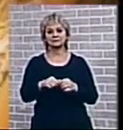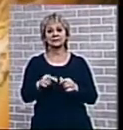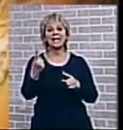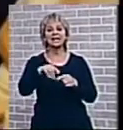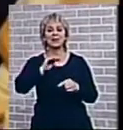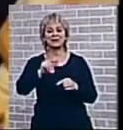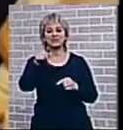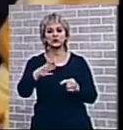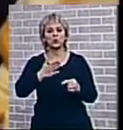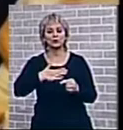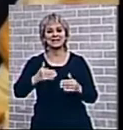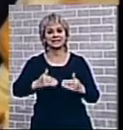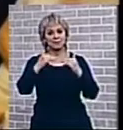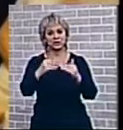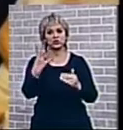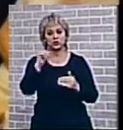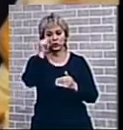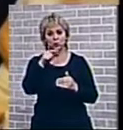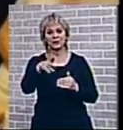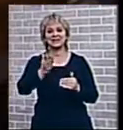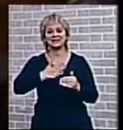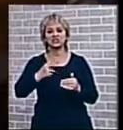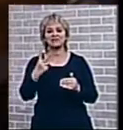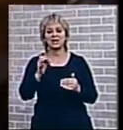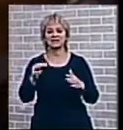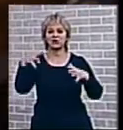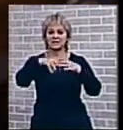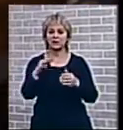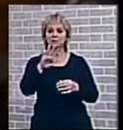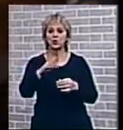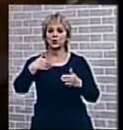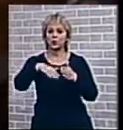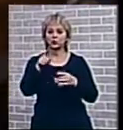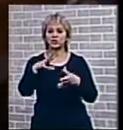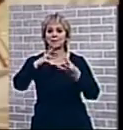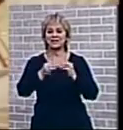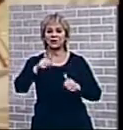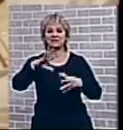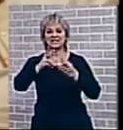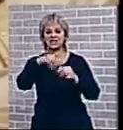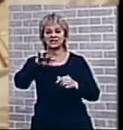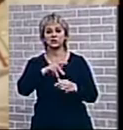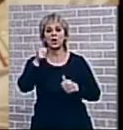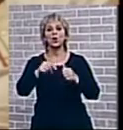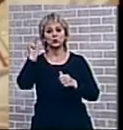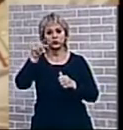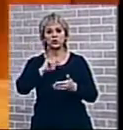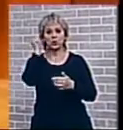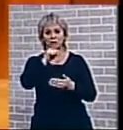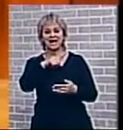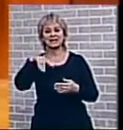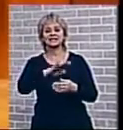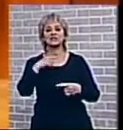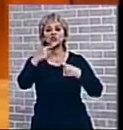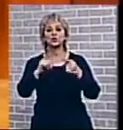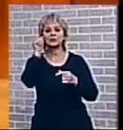Эта профессия у нас на подъеме. За 4 года наши дважды входили в пятерку лучших по итогам всероссийского конкурса «Учитель года России». В